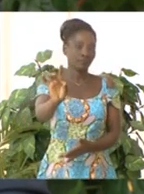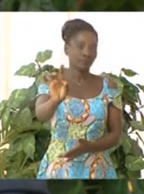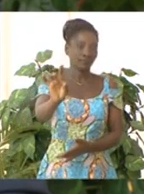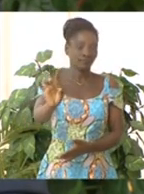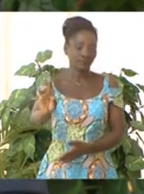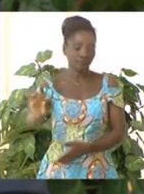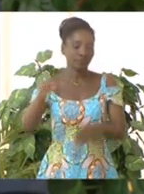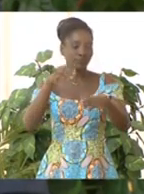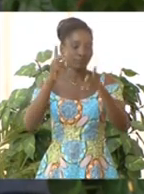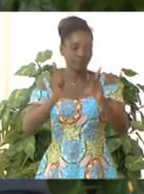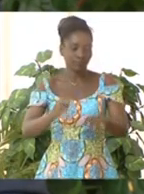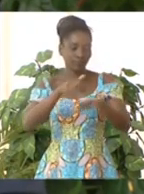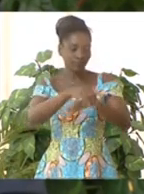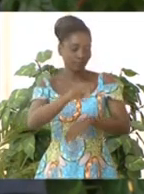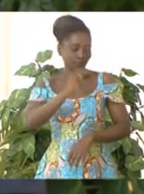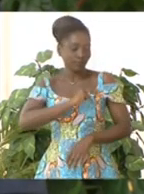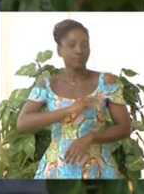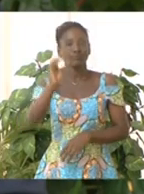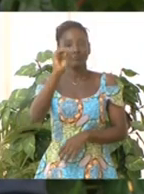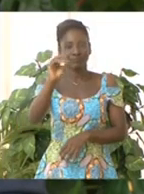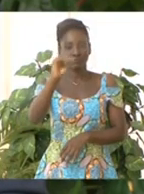Personnel d'astreinte, 0.